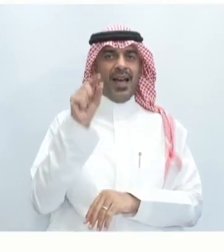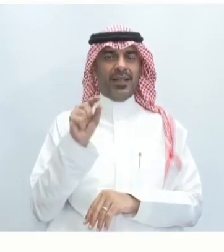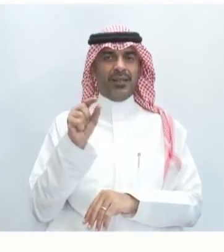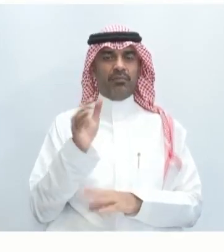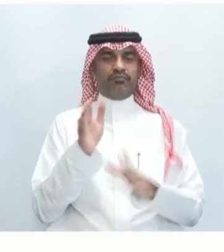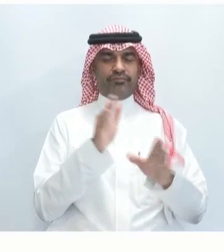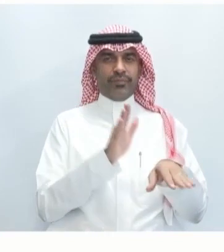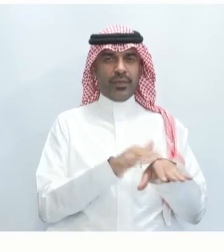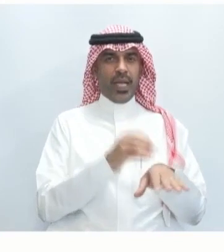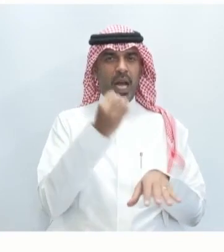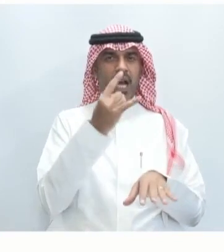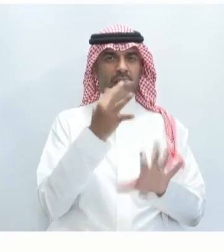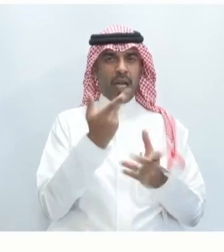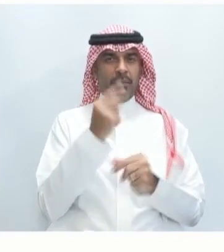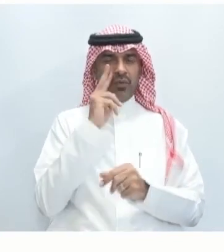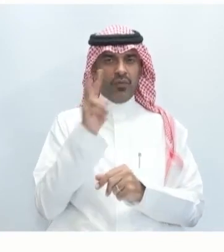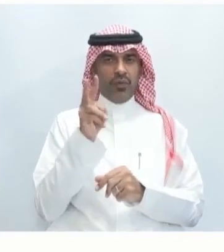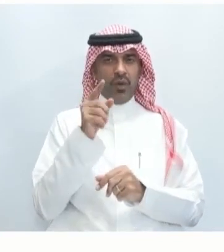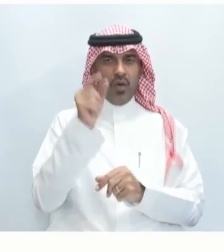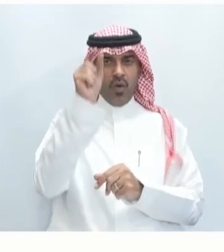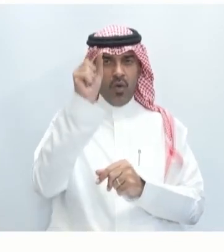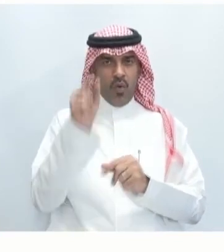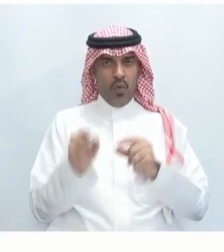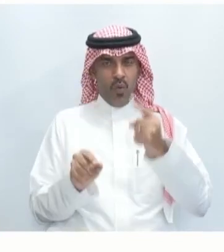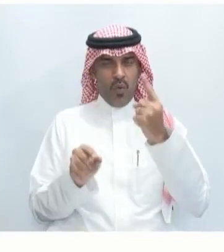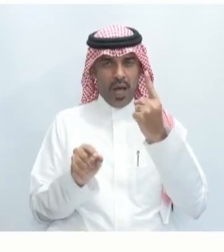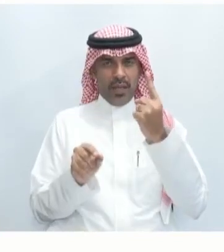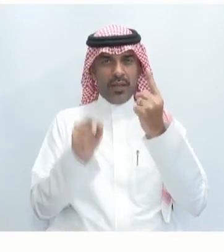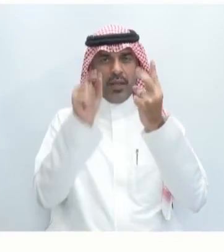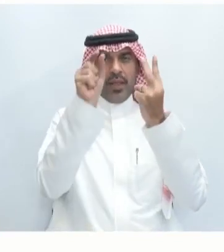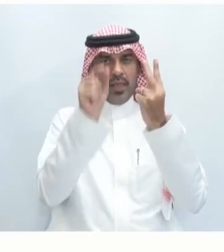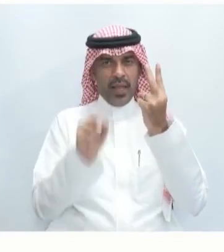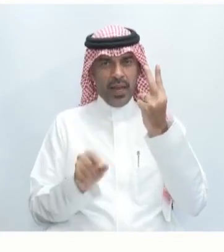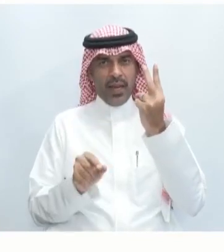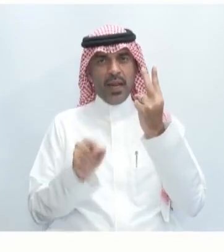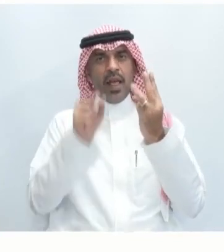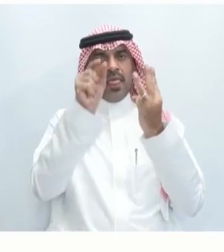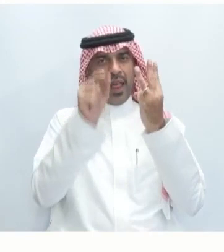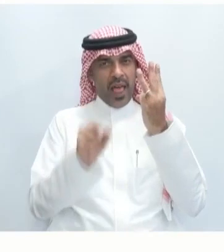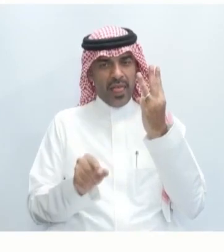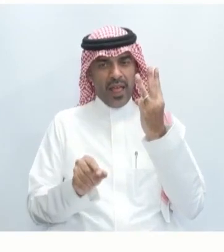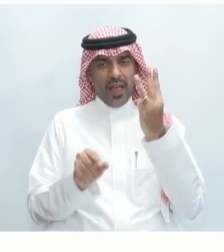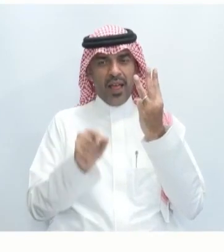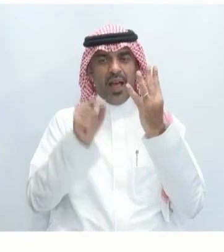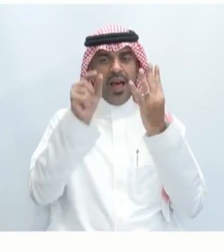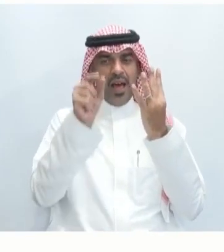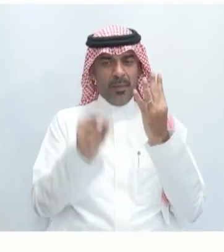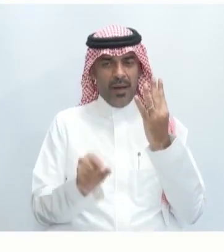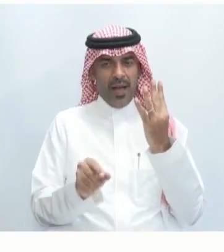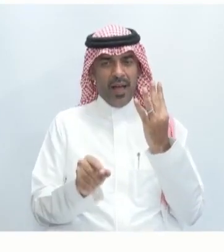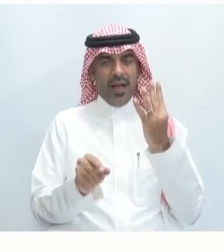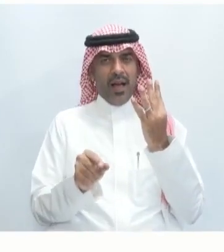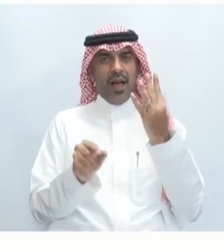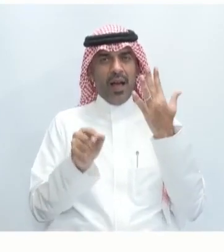كم لدينا من العشرات ابنائي بناتي اثنان ثلاثه اربعه